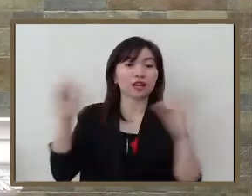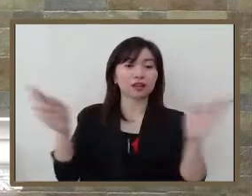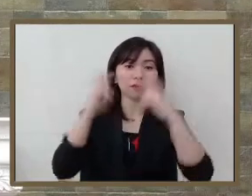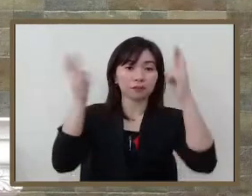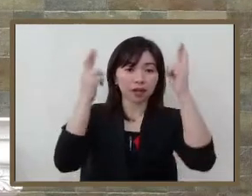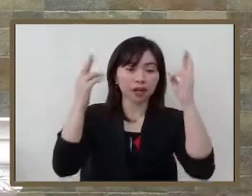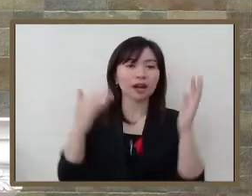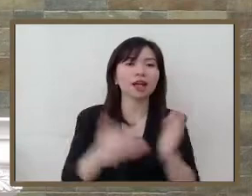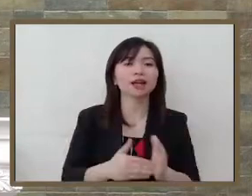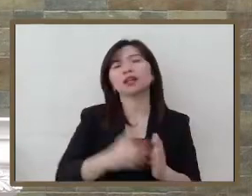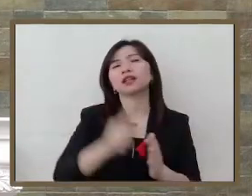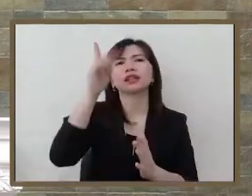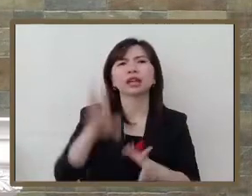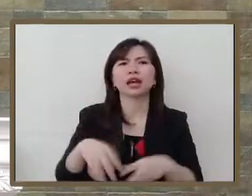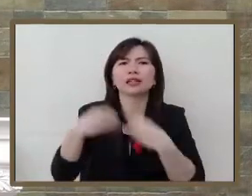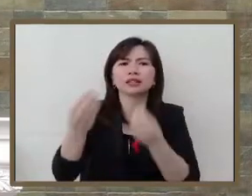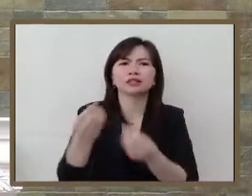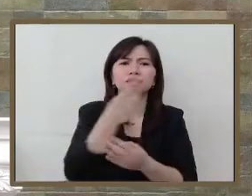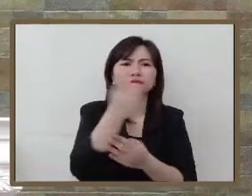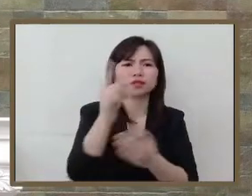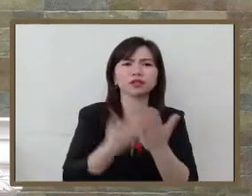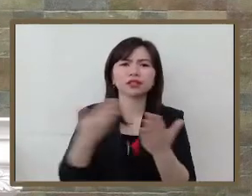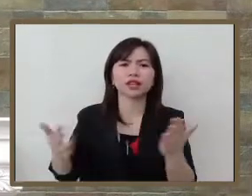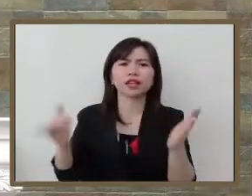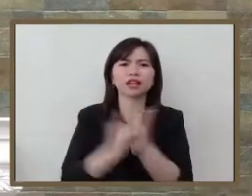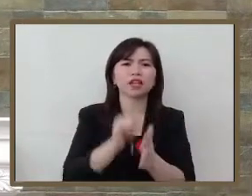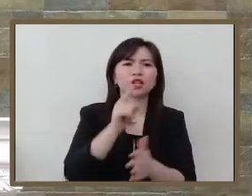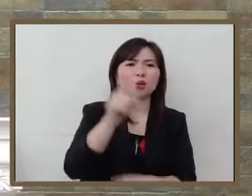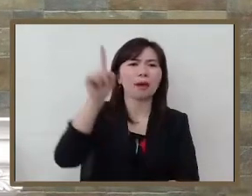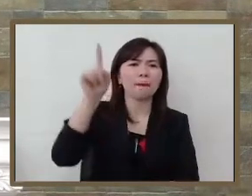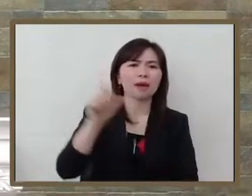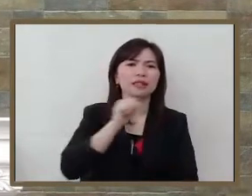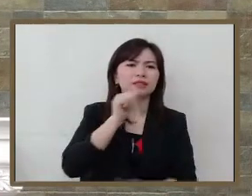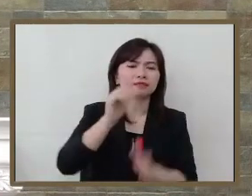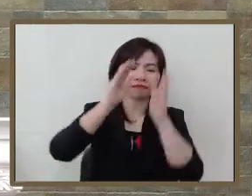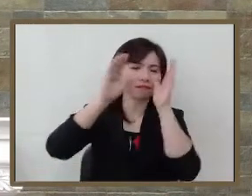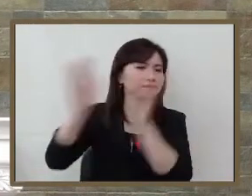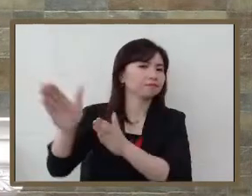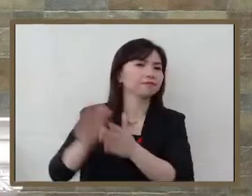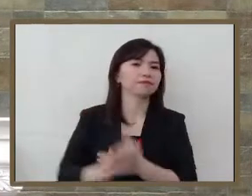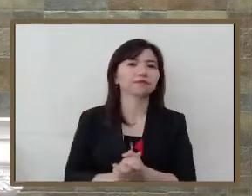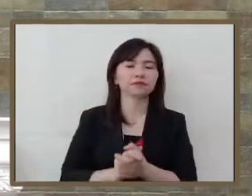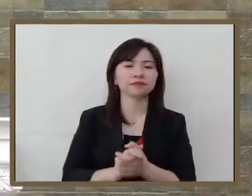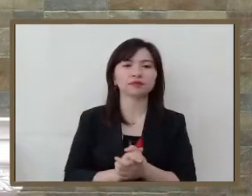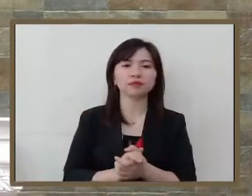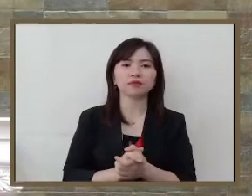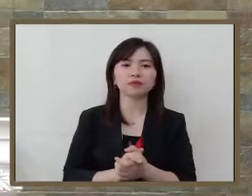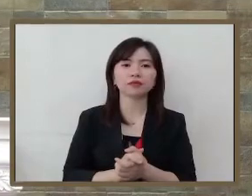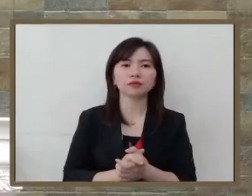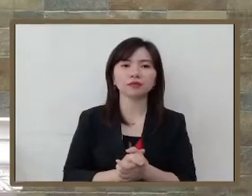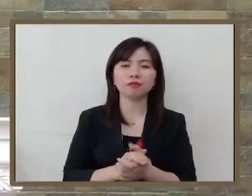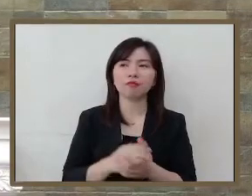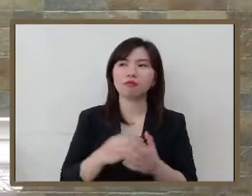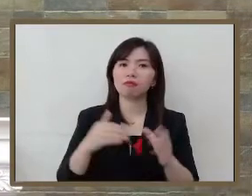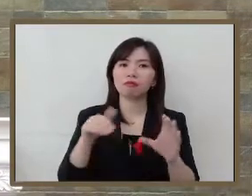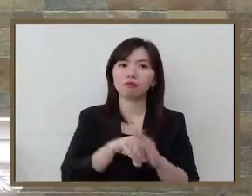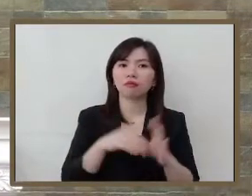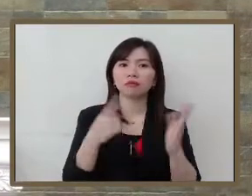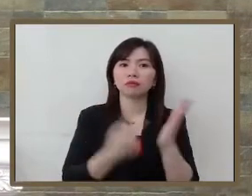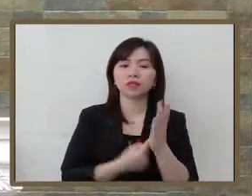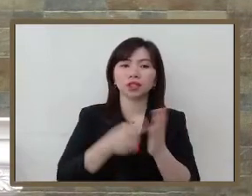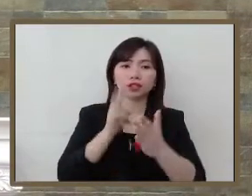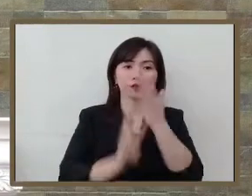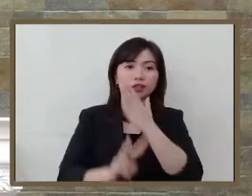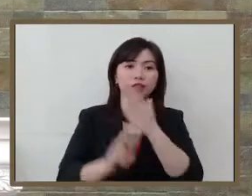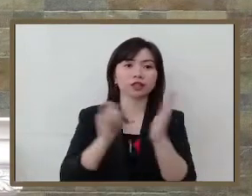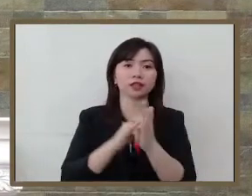will give you things that you should not neglect. Dito po sa ating talatang binasa, meron kayong dalawang